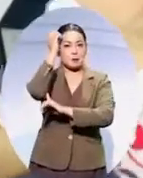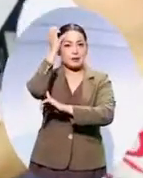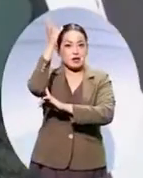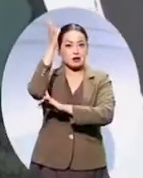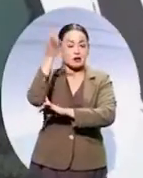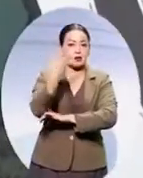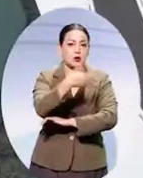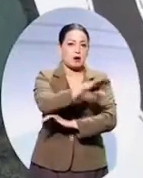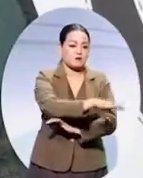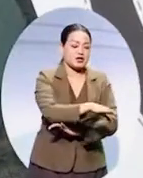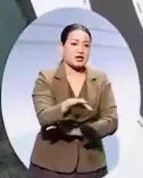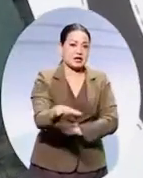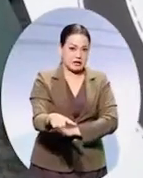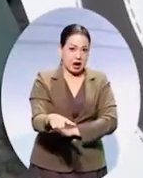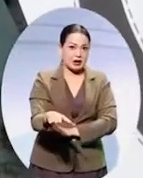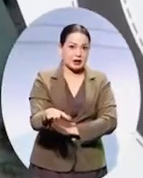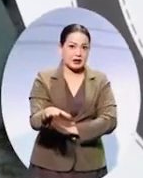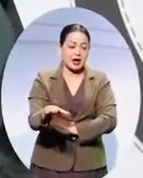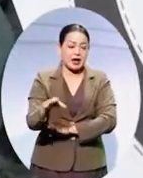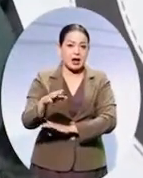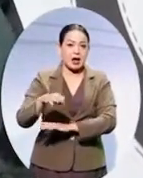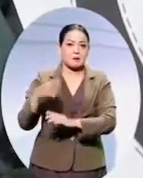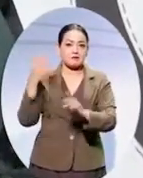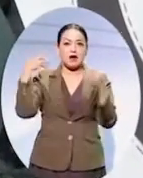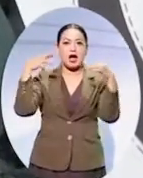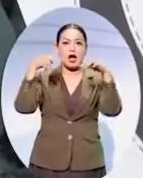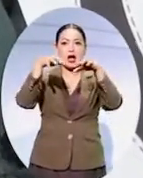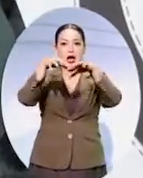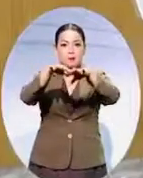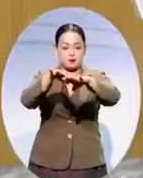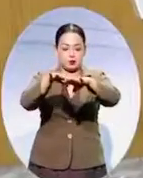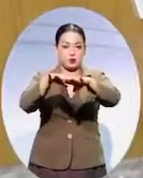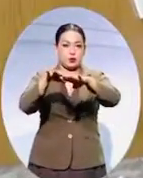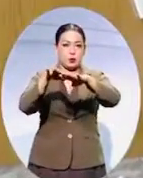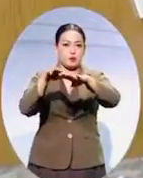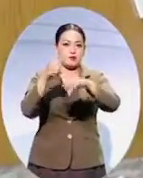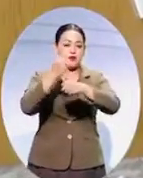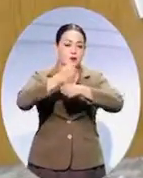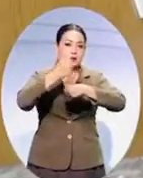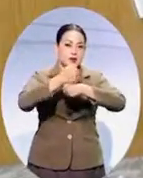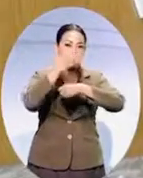vững chắc để thế hệ trẻ Việt Nam có thể ứng dụng công nghệ vào bất cứ ngành nghề nào trong tương lai.